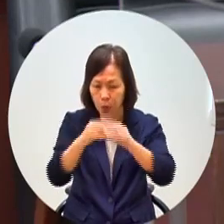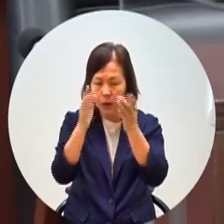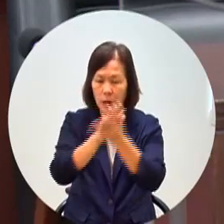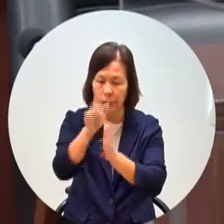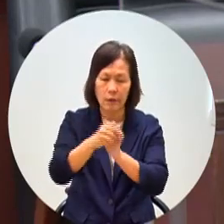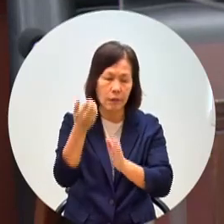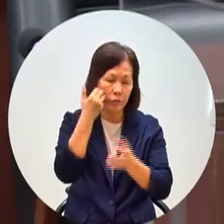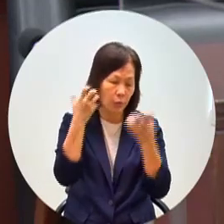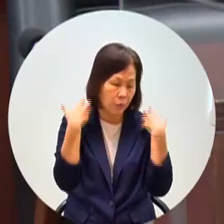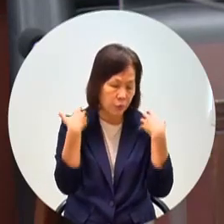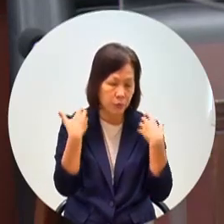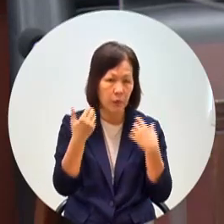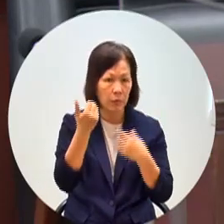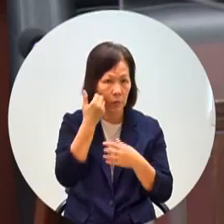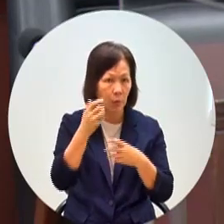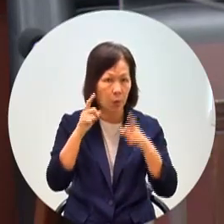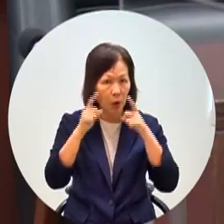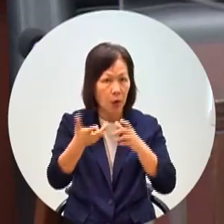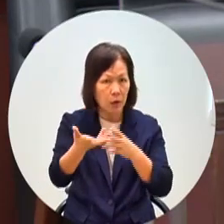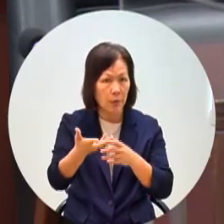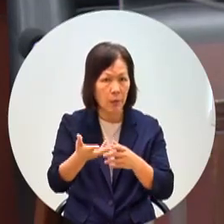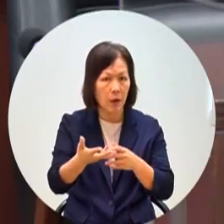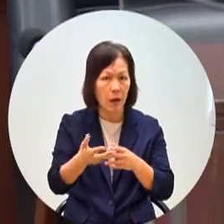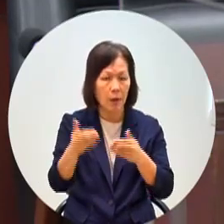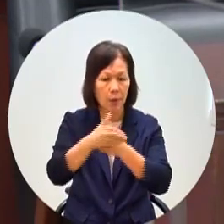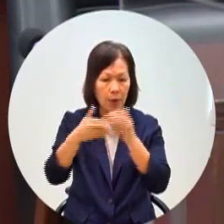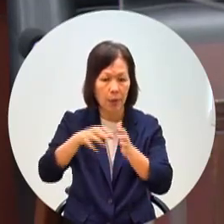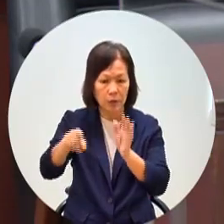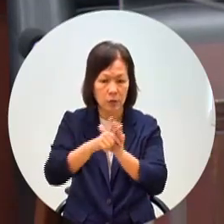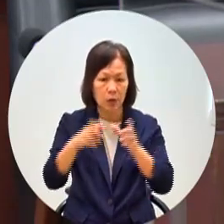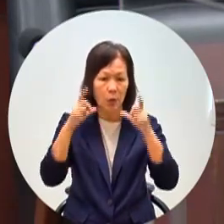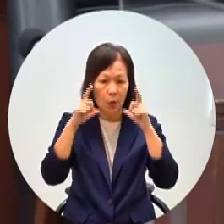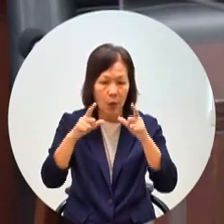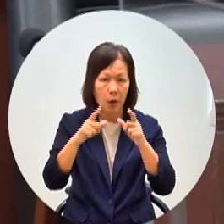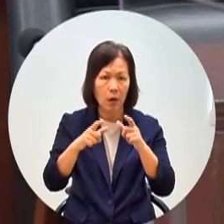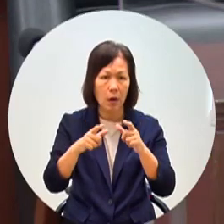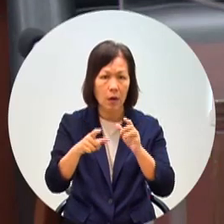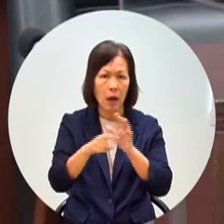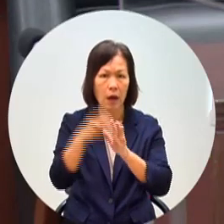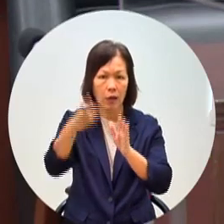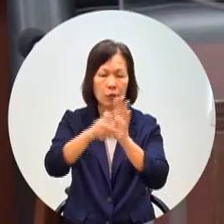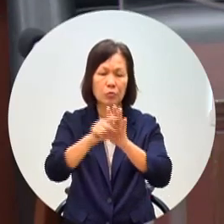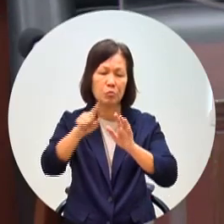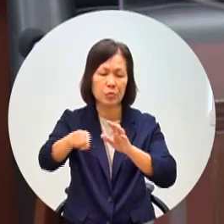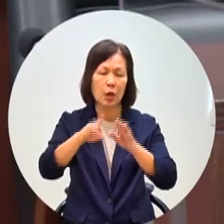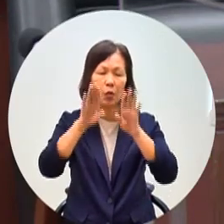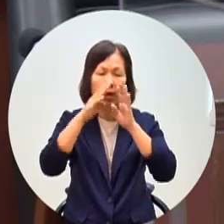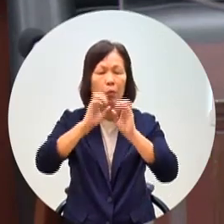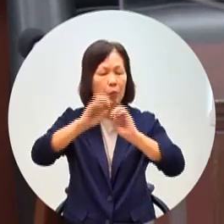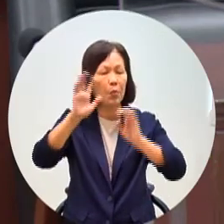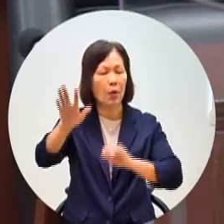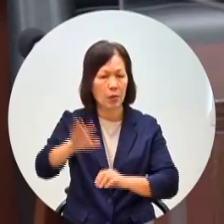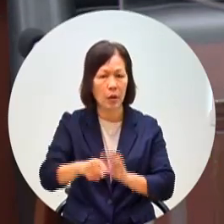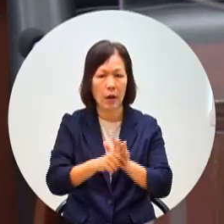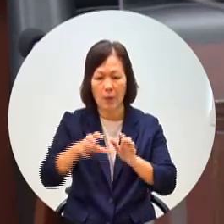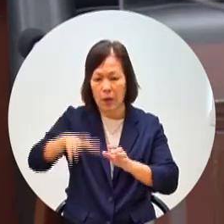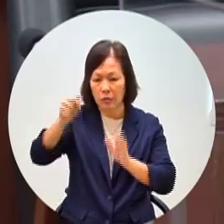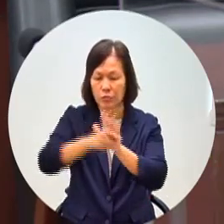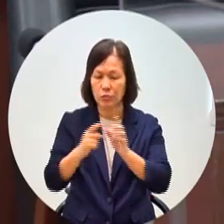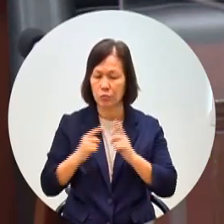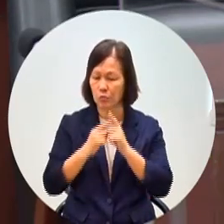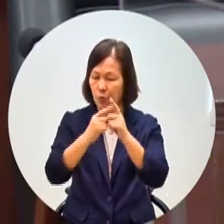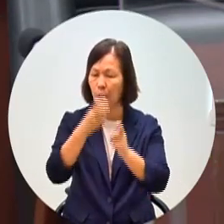交通局，你真的要出来负责？尤其是你们还敢把这个路口放在你们的脸书上宣传， 还说局长亲自去看